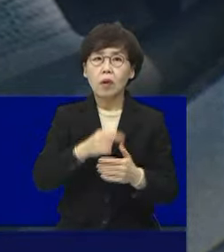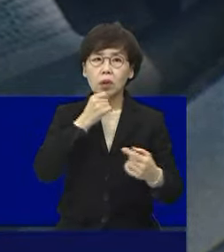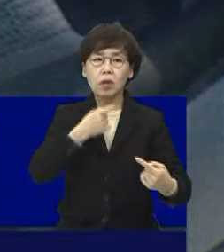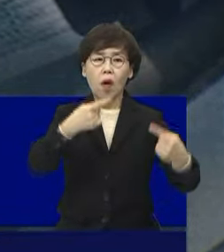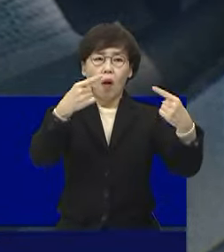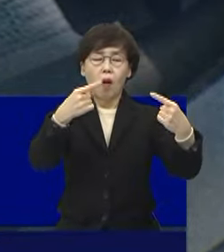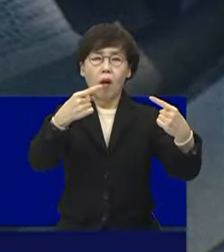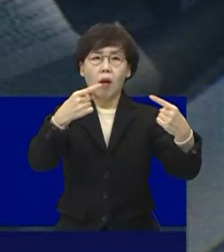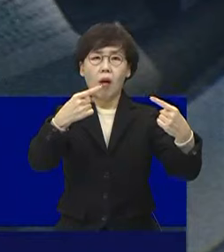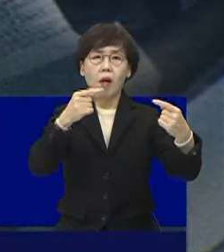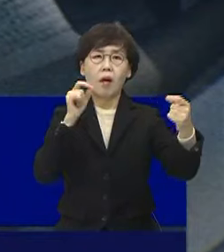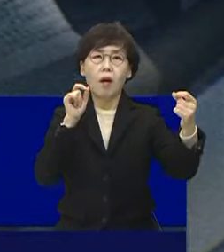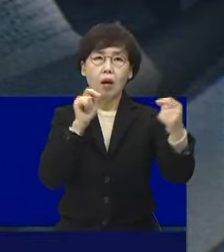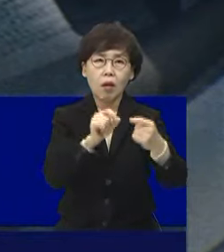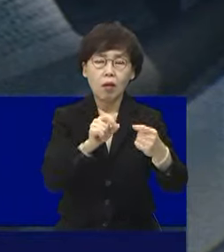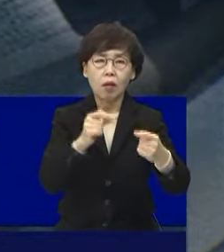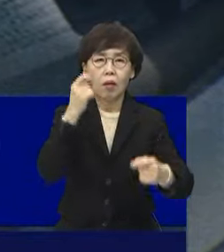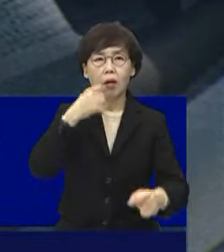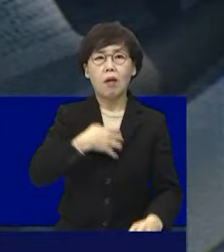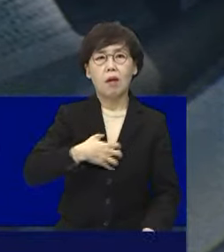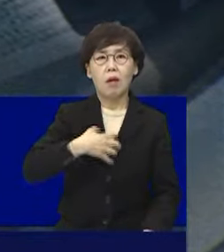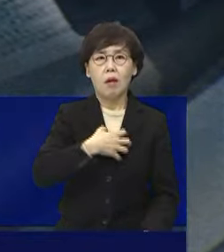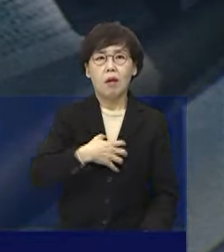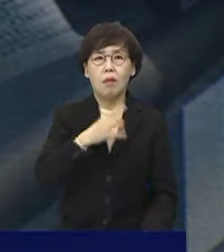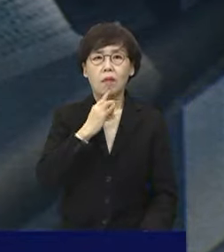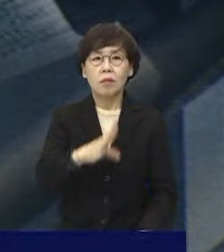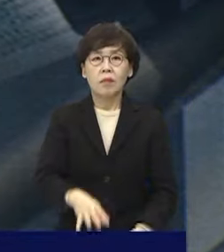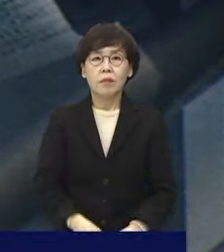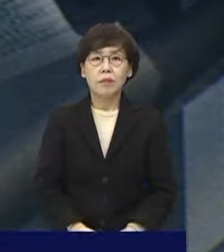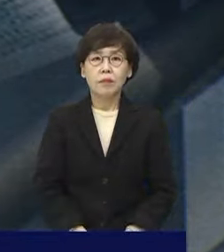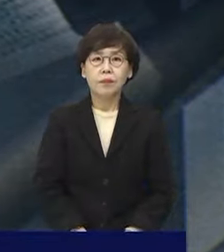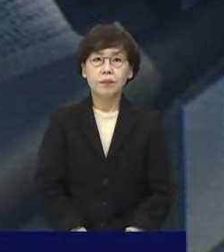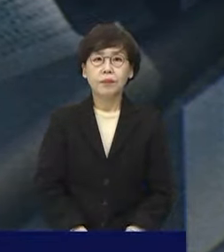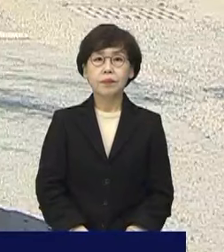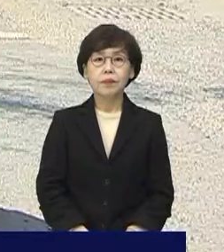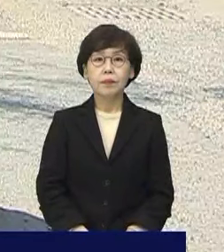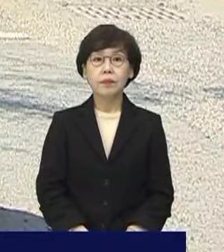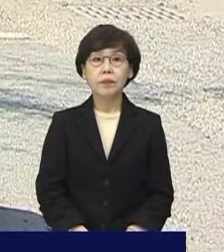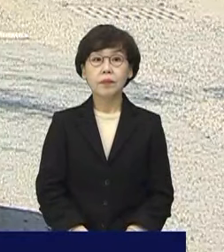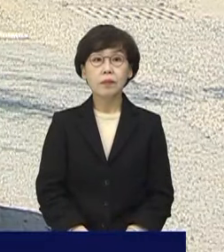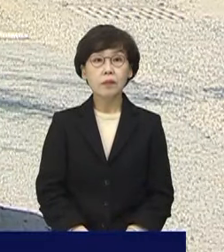명절이 서글프기만 합니다. 한현우 기자가 보도합니다.